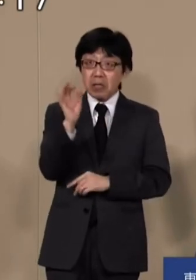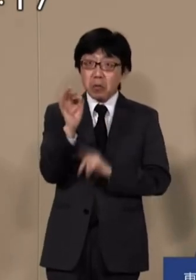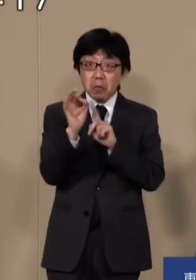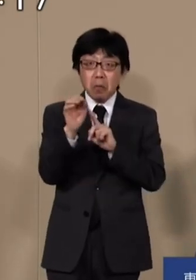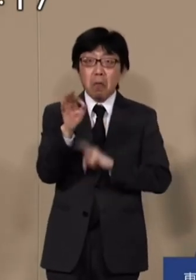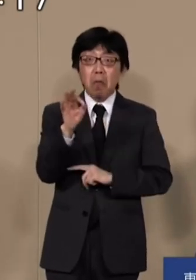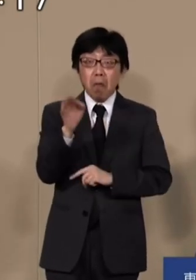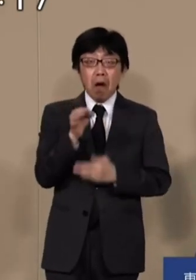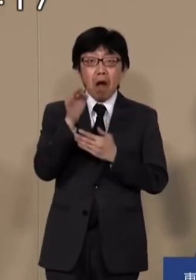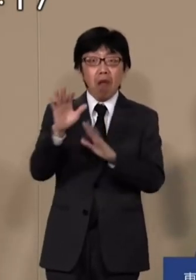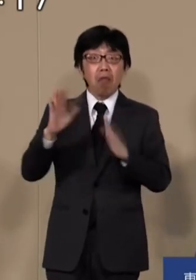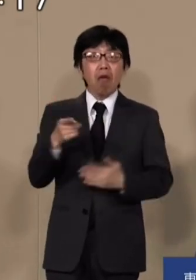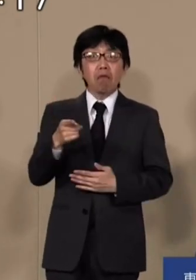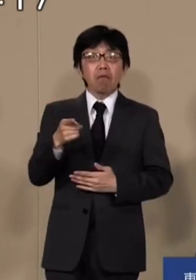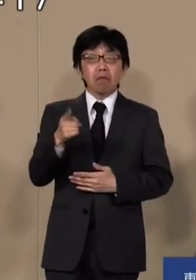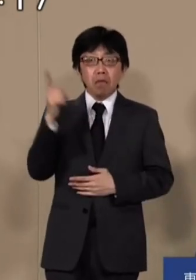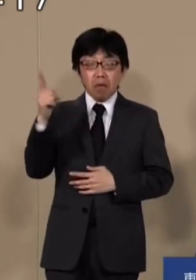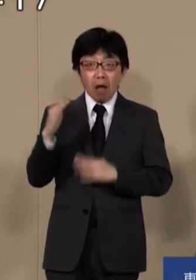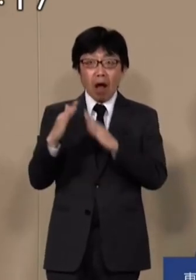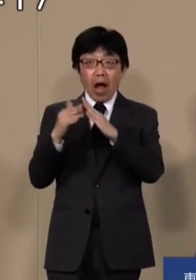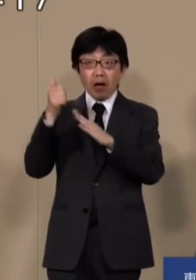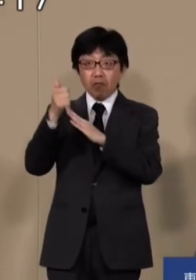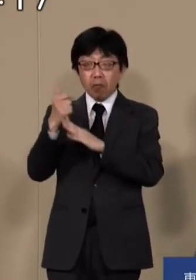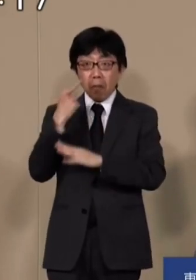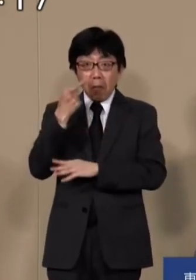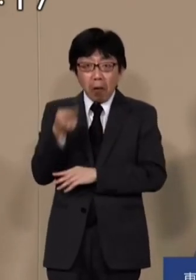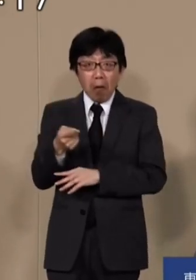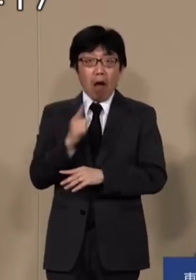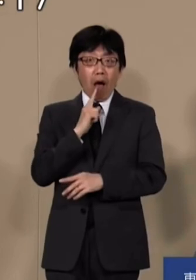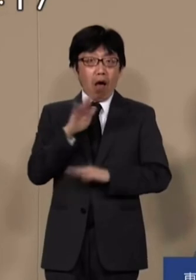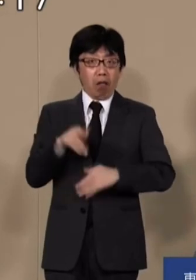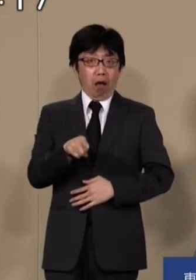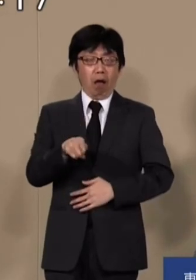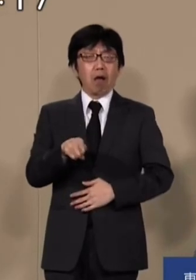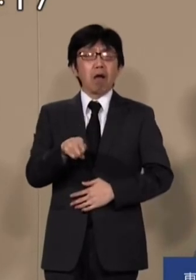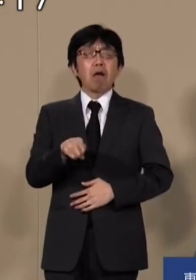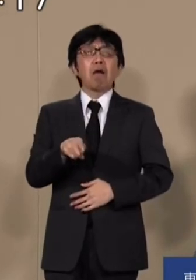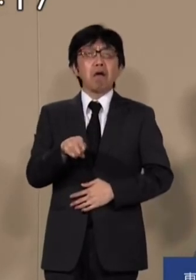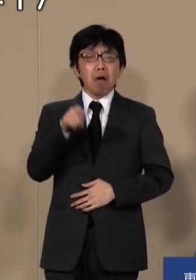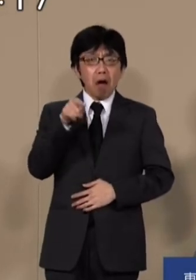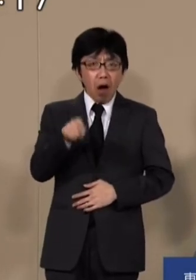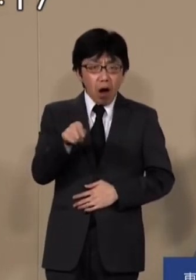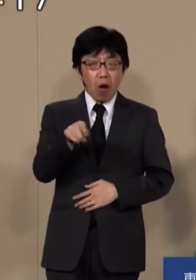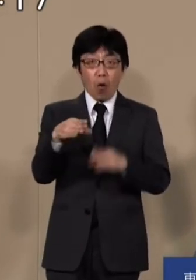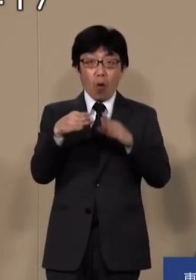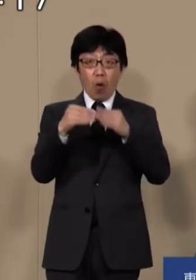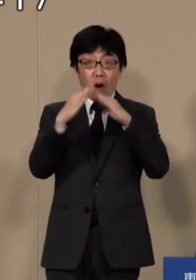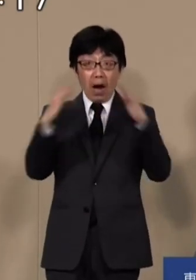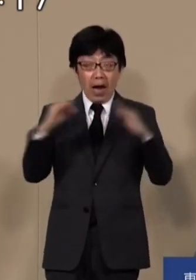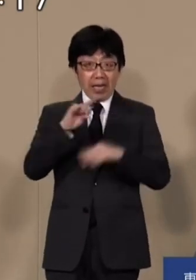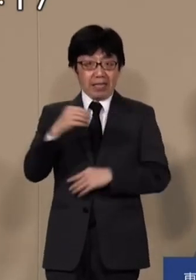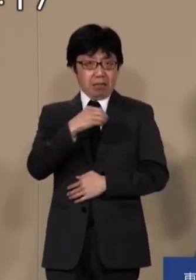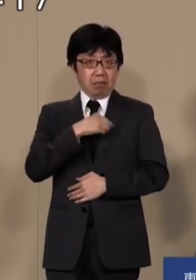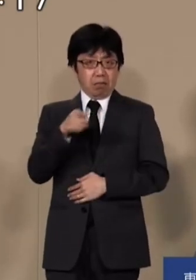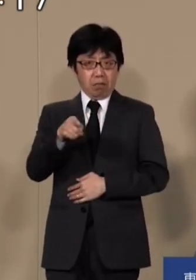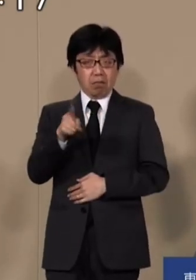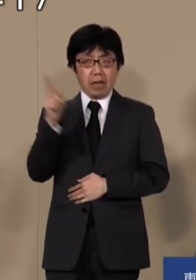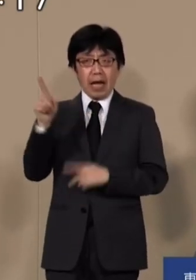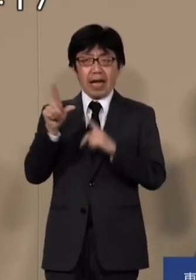不払いをしていることを公言しましたですがその国会議員に対しNHK